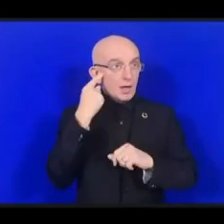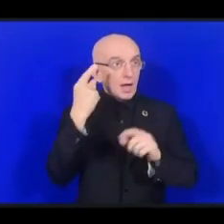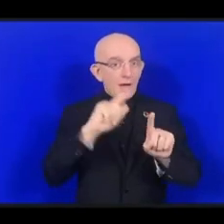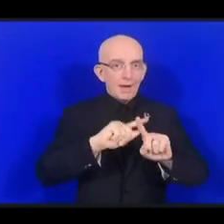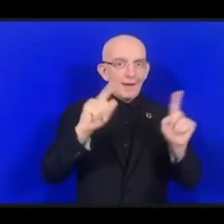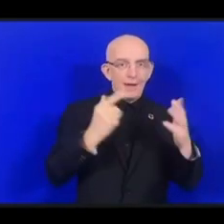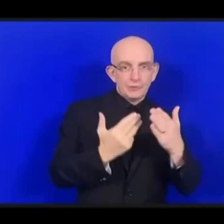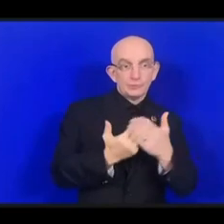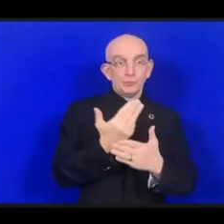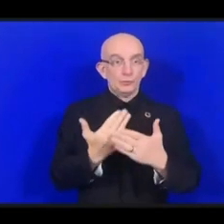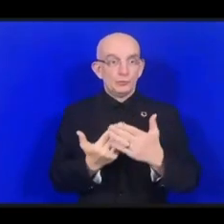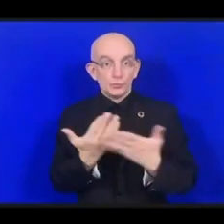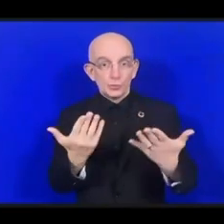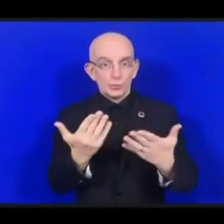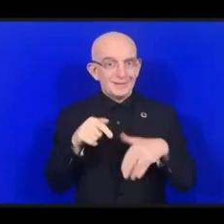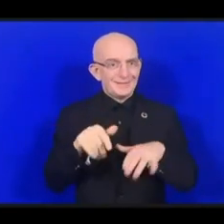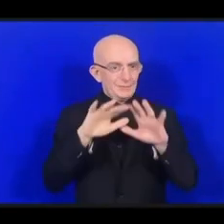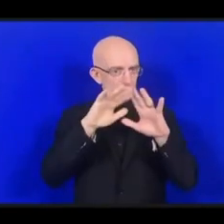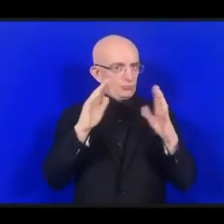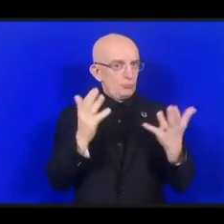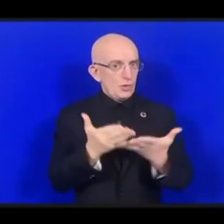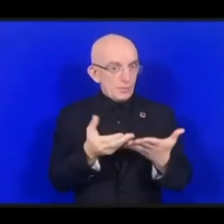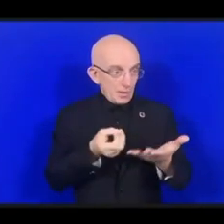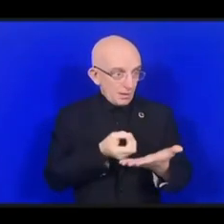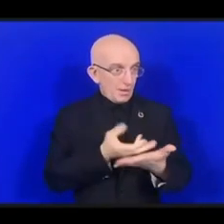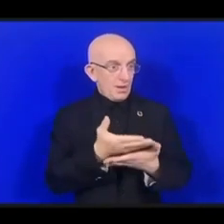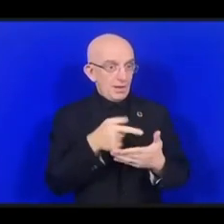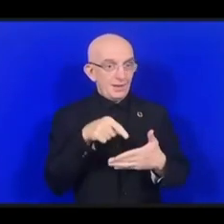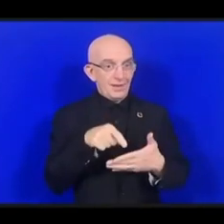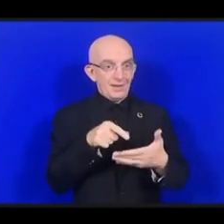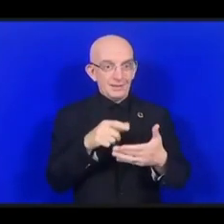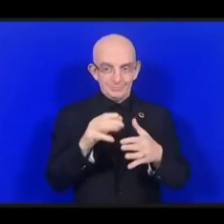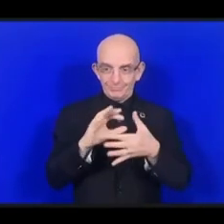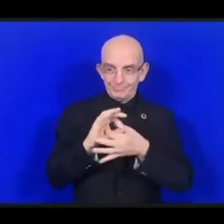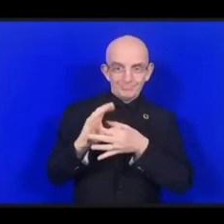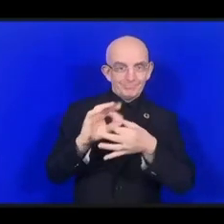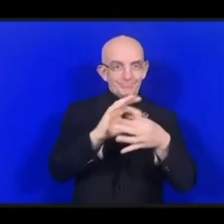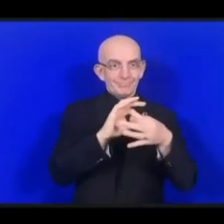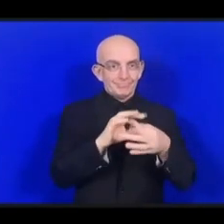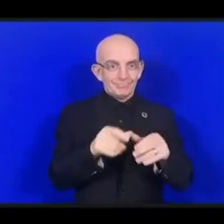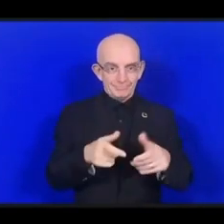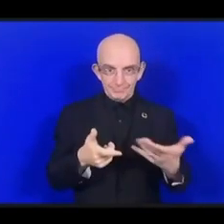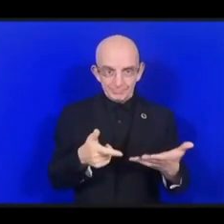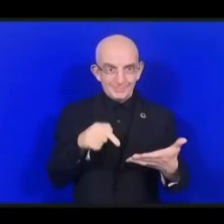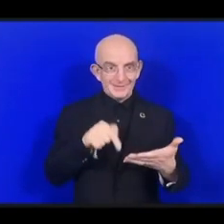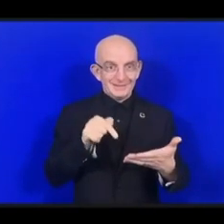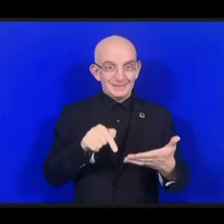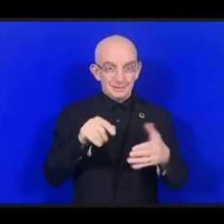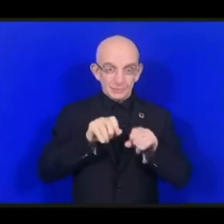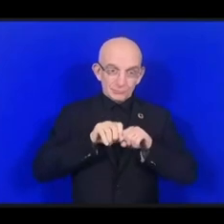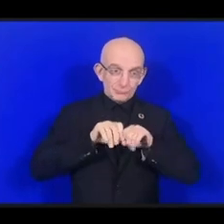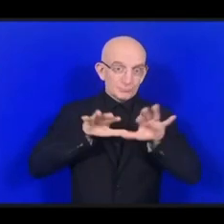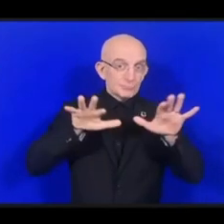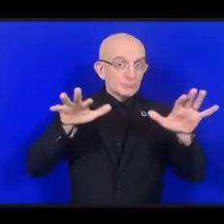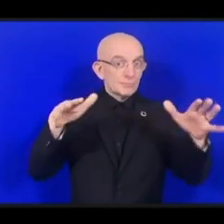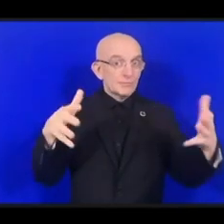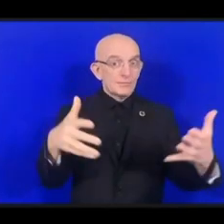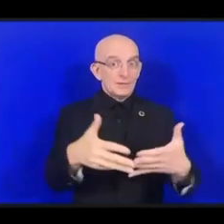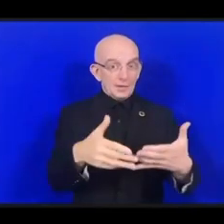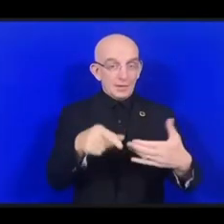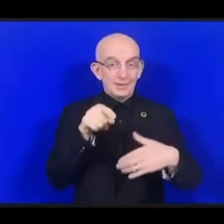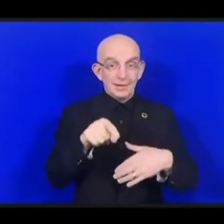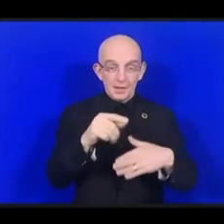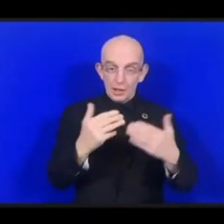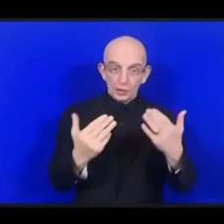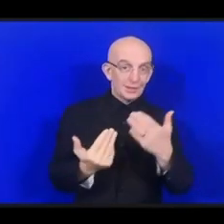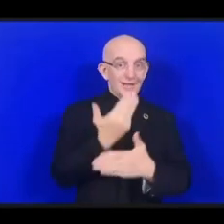هذه الصناعه من خلال هذا التغيير نحن نرحب بامكانيه التعاون